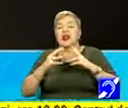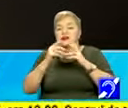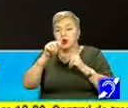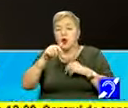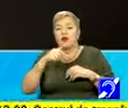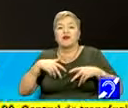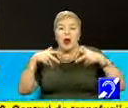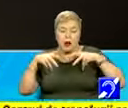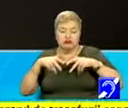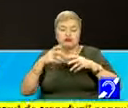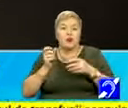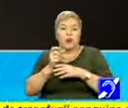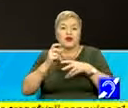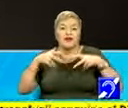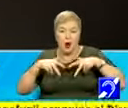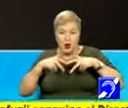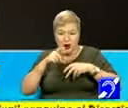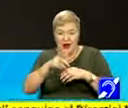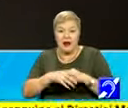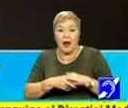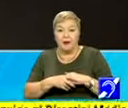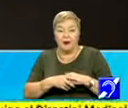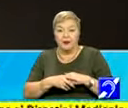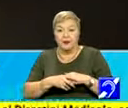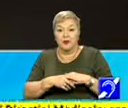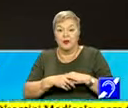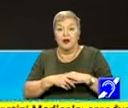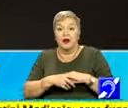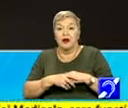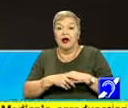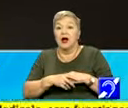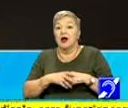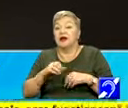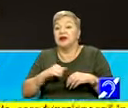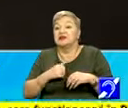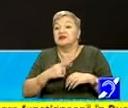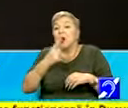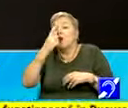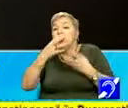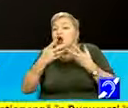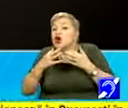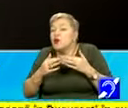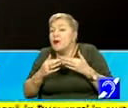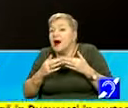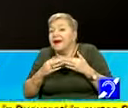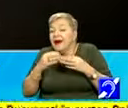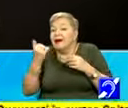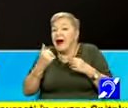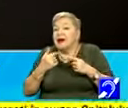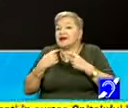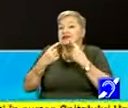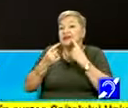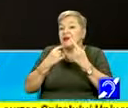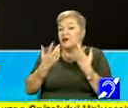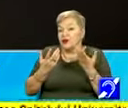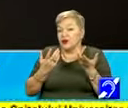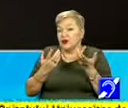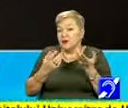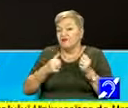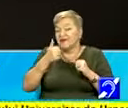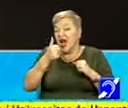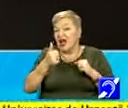în rândul armatei ruse pe teritoriul Ucrainei. Este doar o cifră care este vehiculată, evident